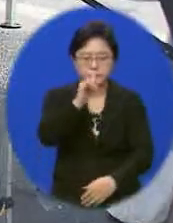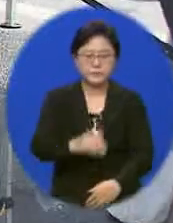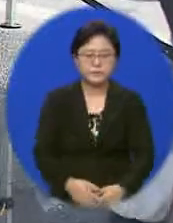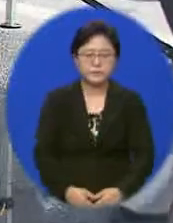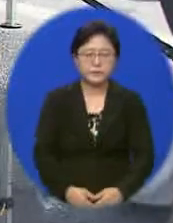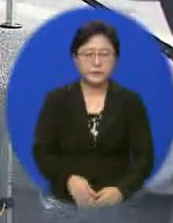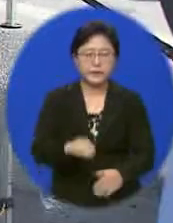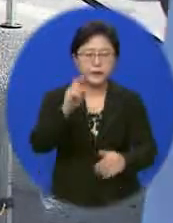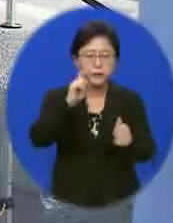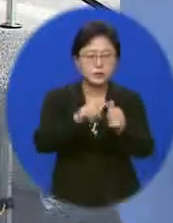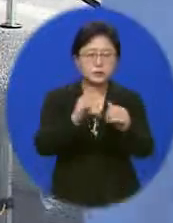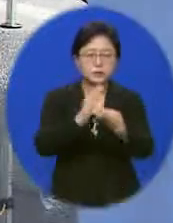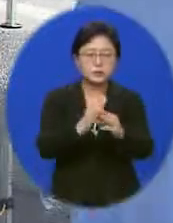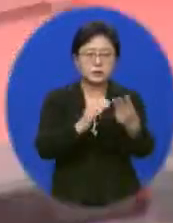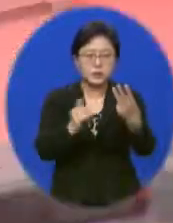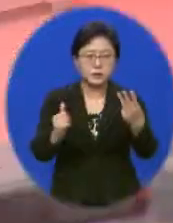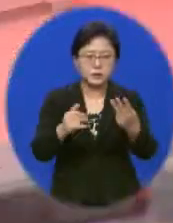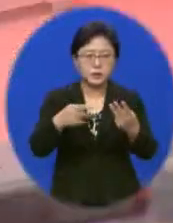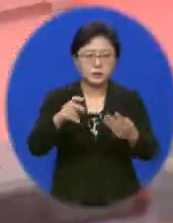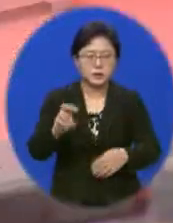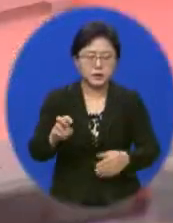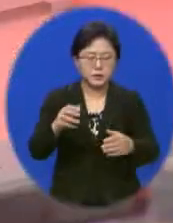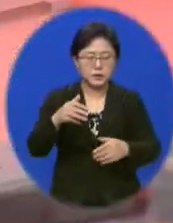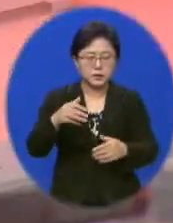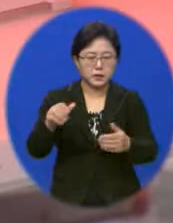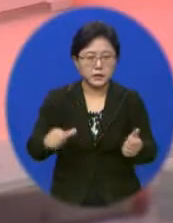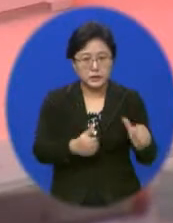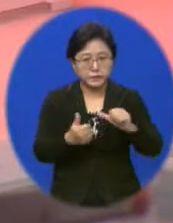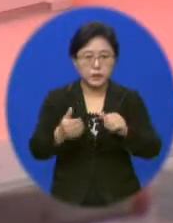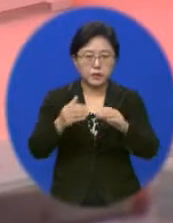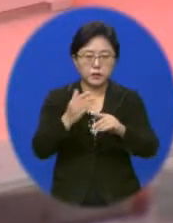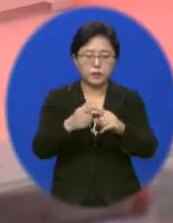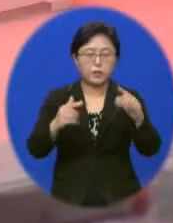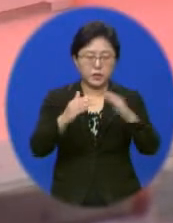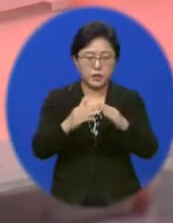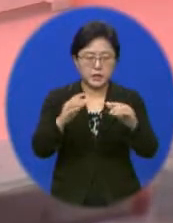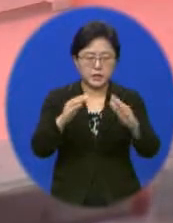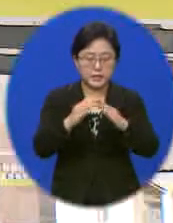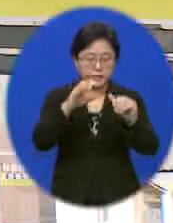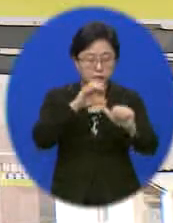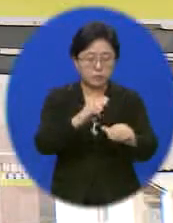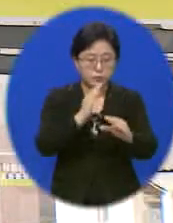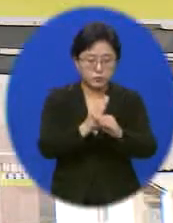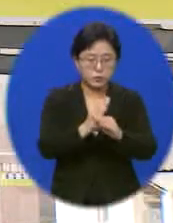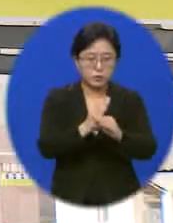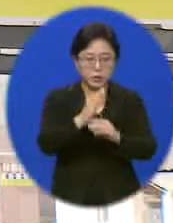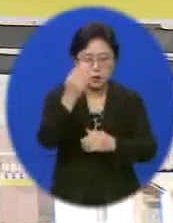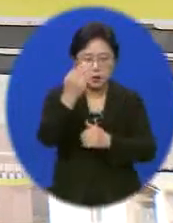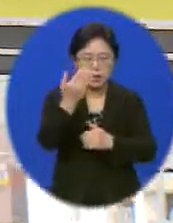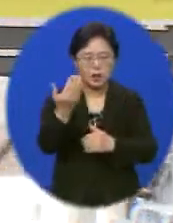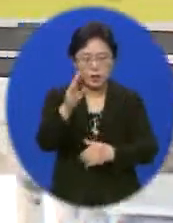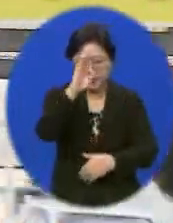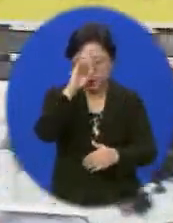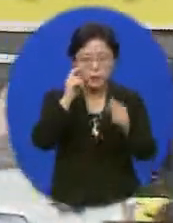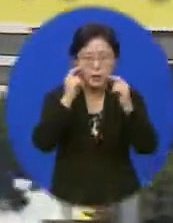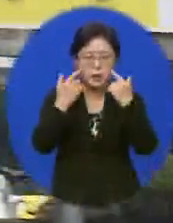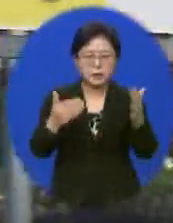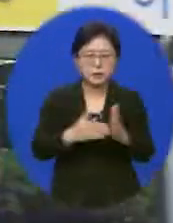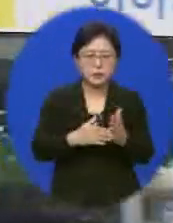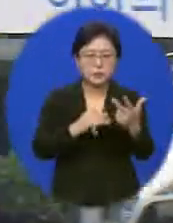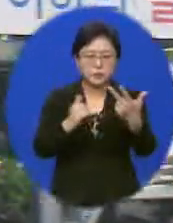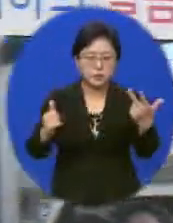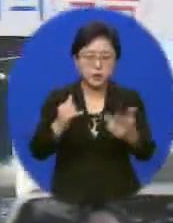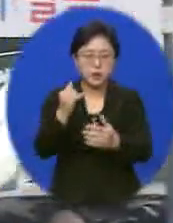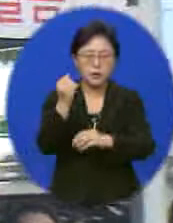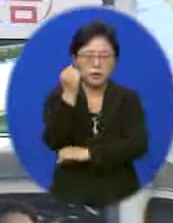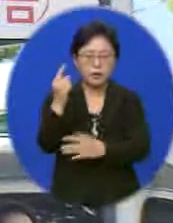밝혔습니다. 확진자 가운데 3명은 성님 침례교회발 감염으로 자가 격리 중 증상이 발현됐으며 나머지 7명은